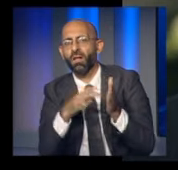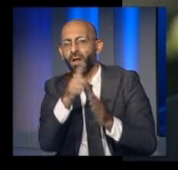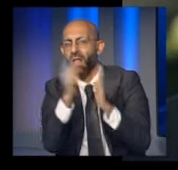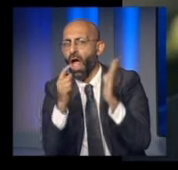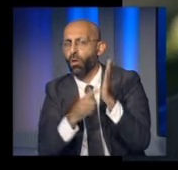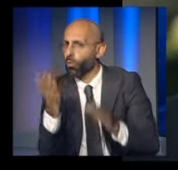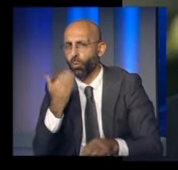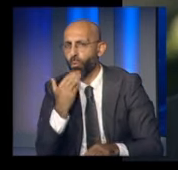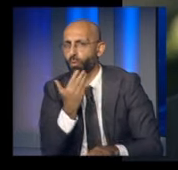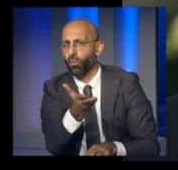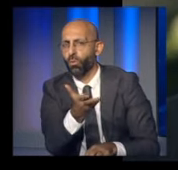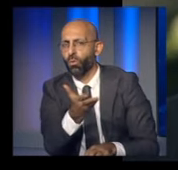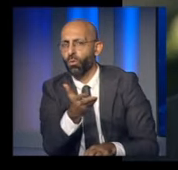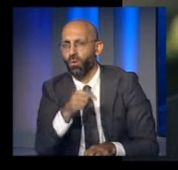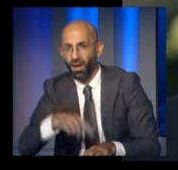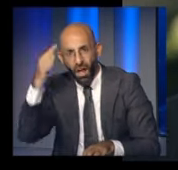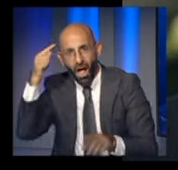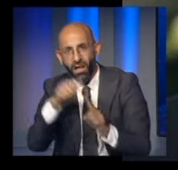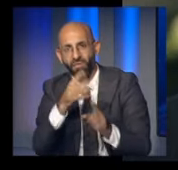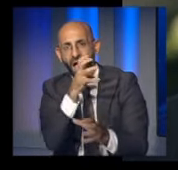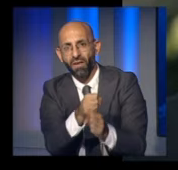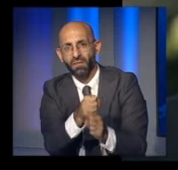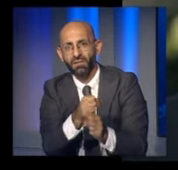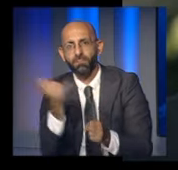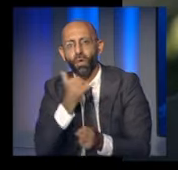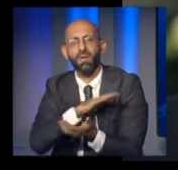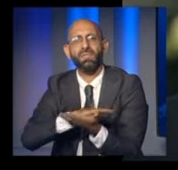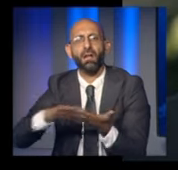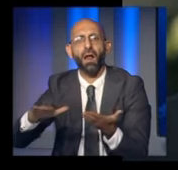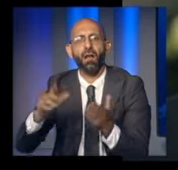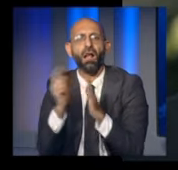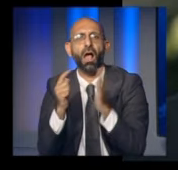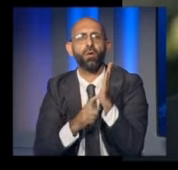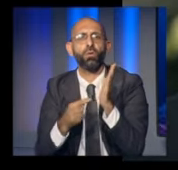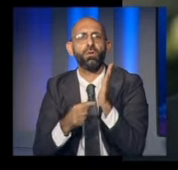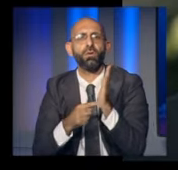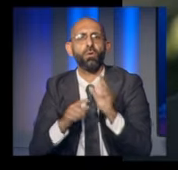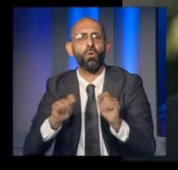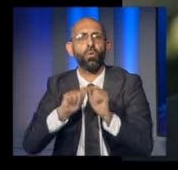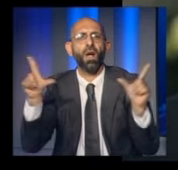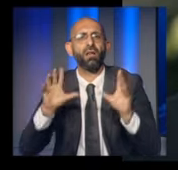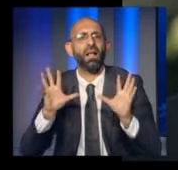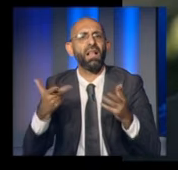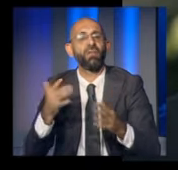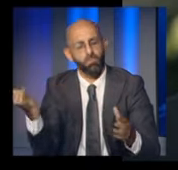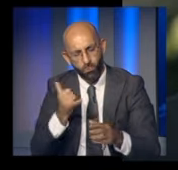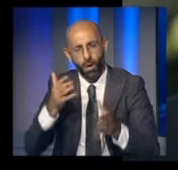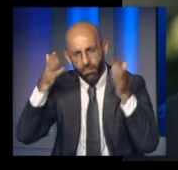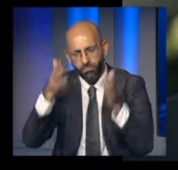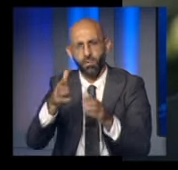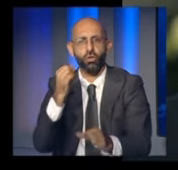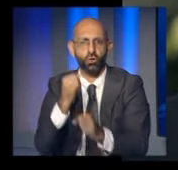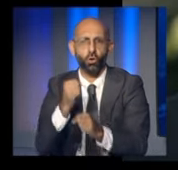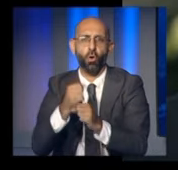اتخذتها الإدارات الرسمية اللبنانية حيال اللاجئين السوريين غير الشرعيين بهدف الحفاظ على الأمن والاستقرار وتطبيق